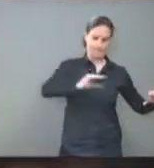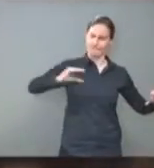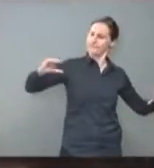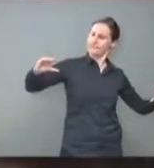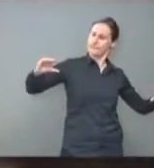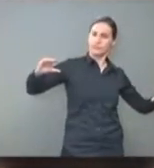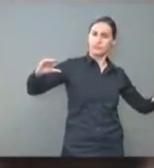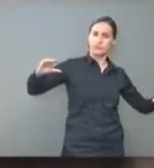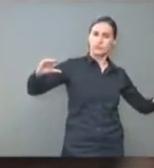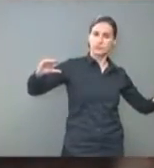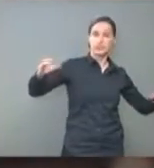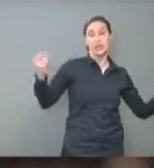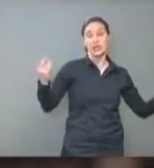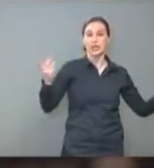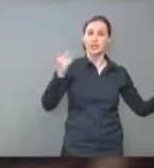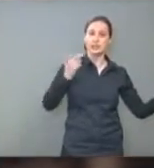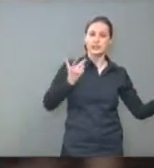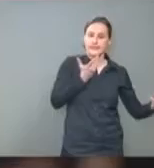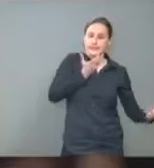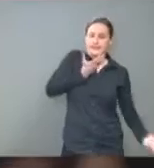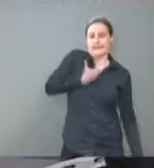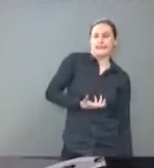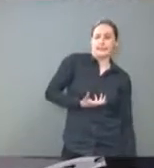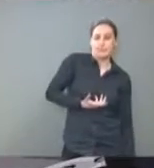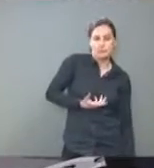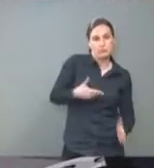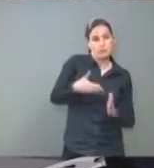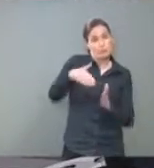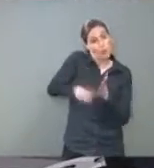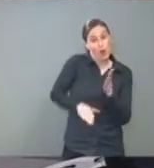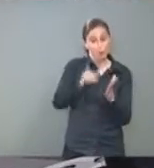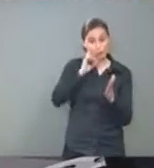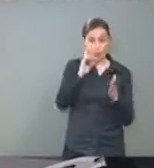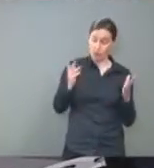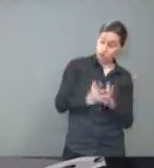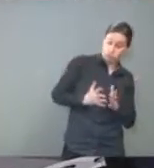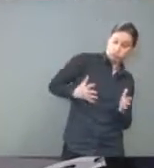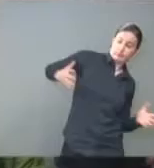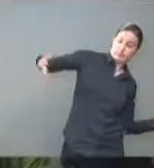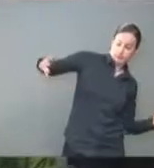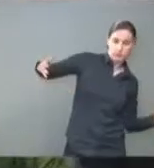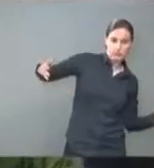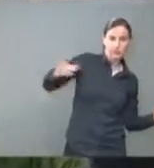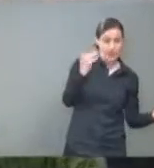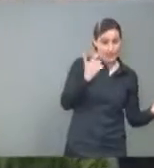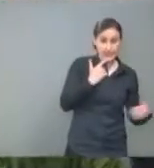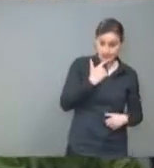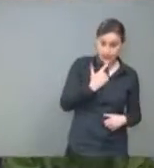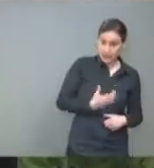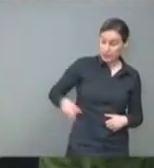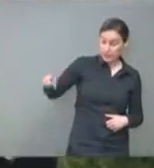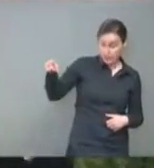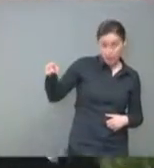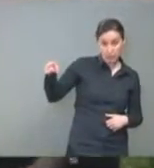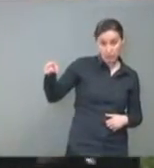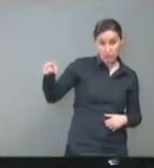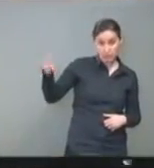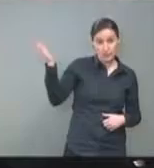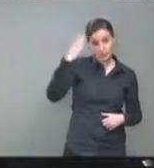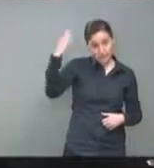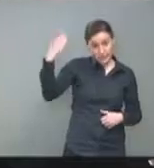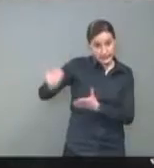bien sûr. Donc ça veut dire que tout le monde sera mis à contribution et que ceux qui ont le plus seront mis le plus fortement à contribution.